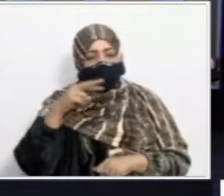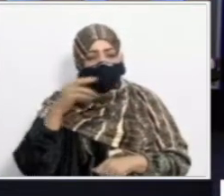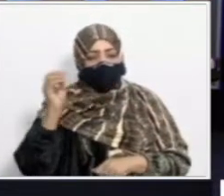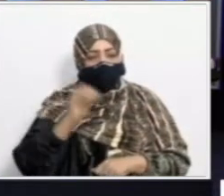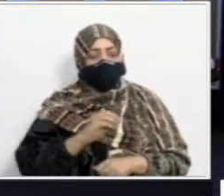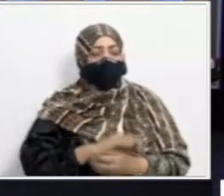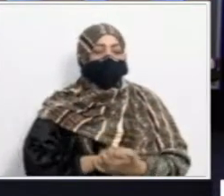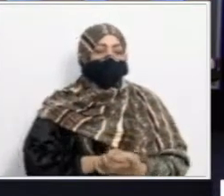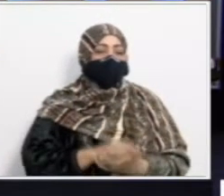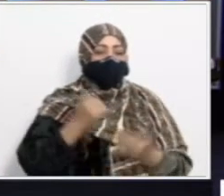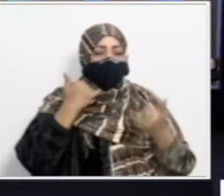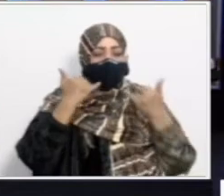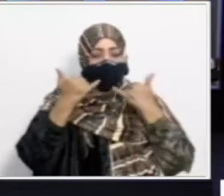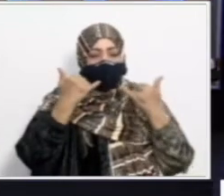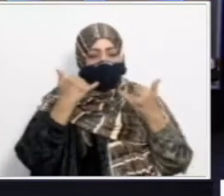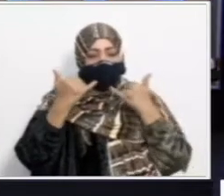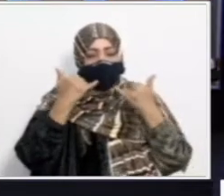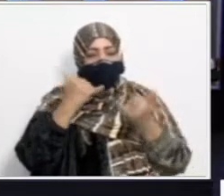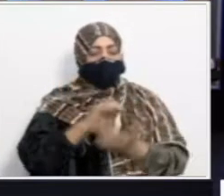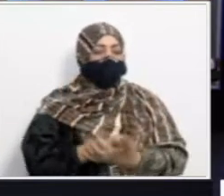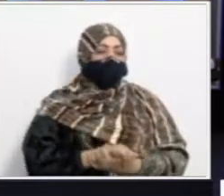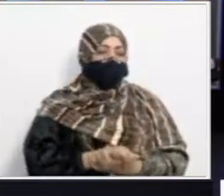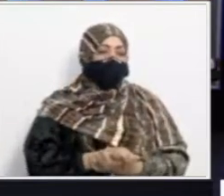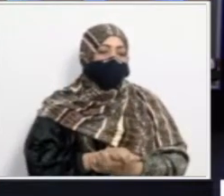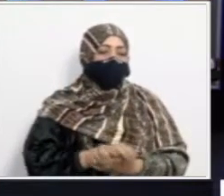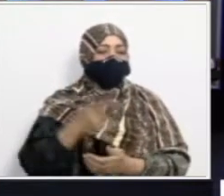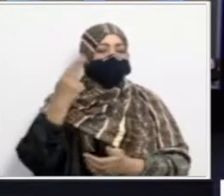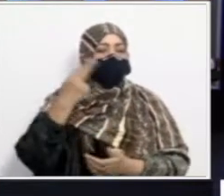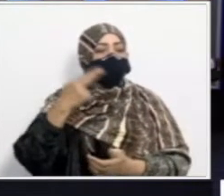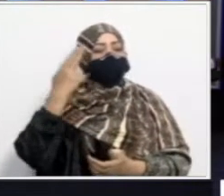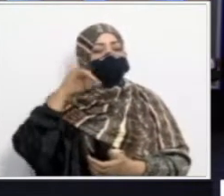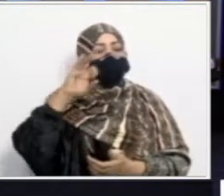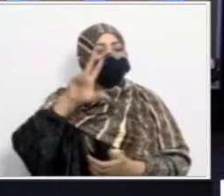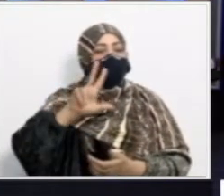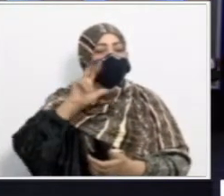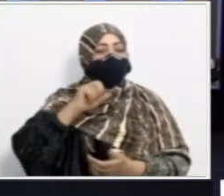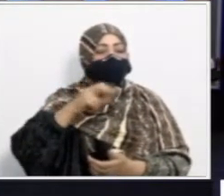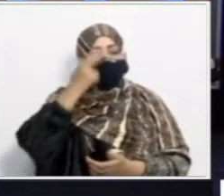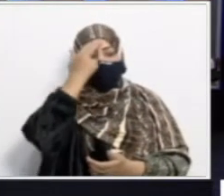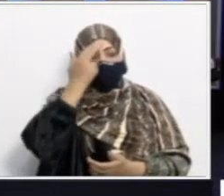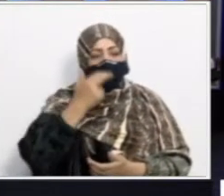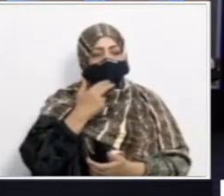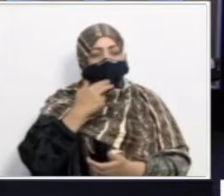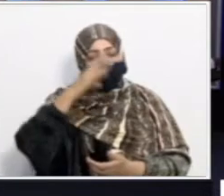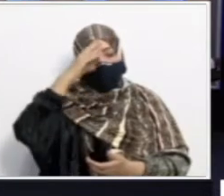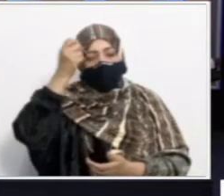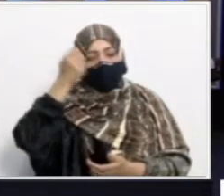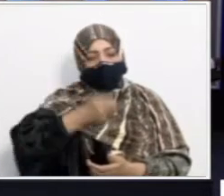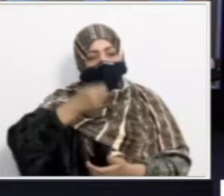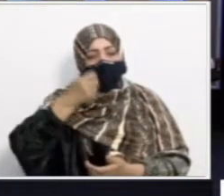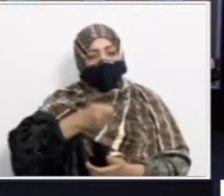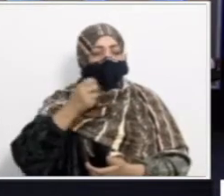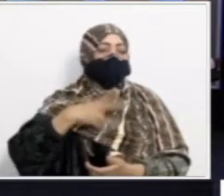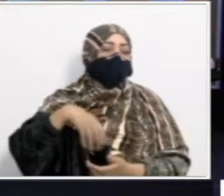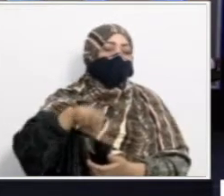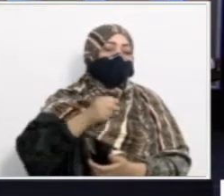أخ عبد السلام من مصراتة مرحبا السلام عليكم وعليكم السلام ورحمة الله عندنا سؤالين